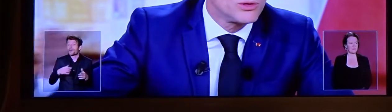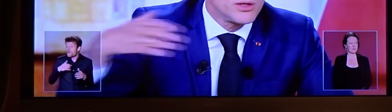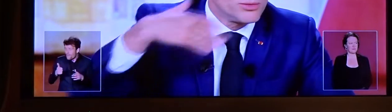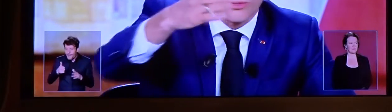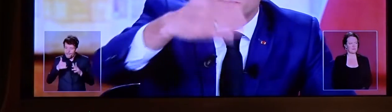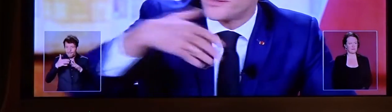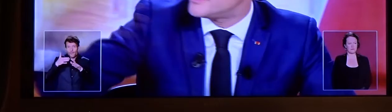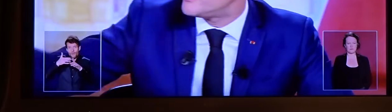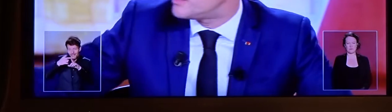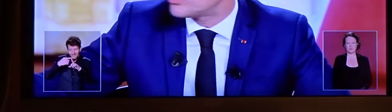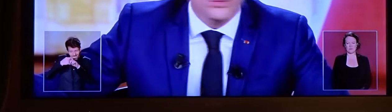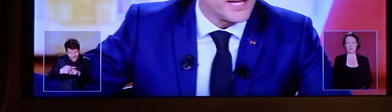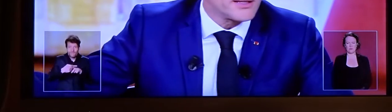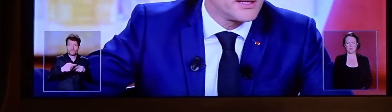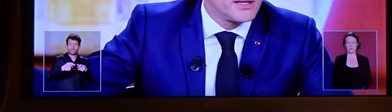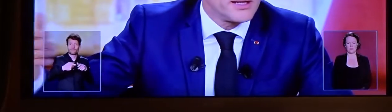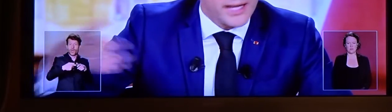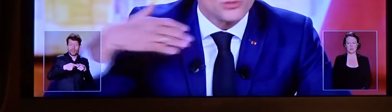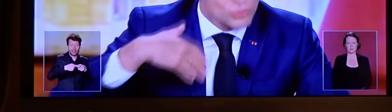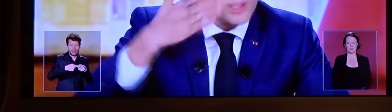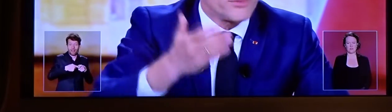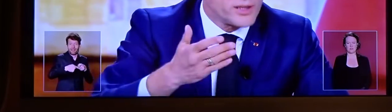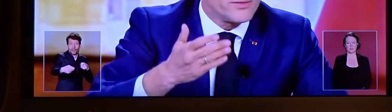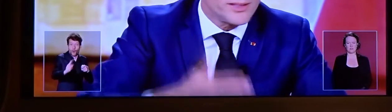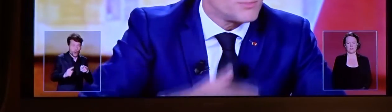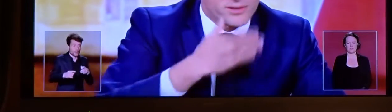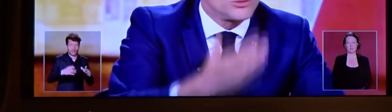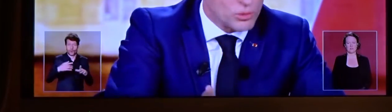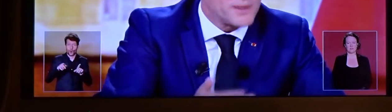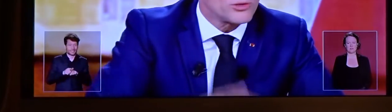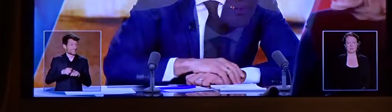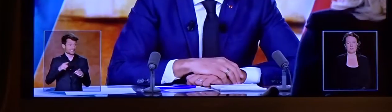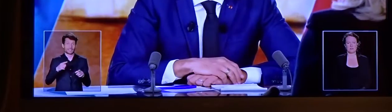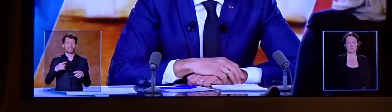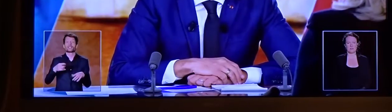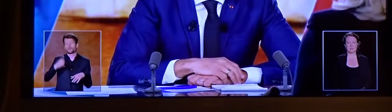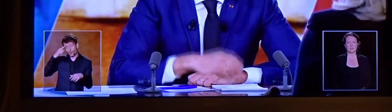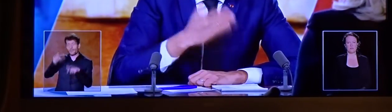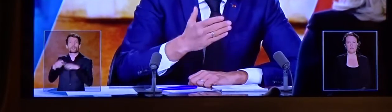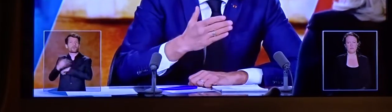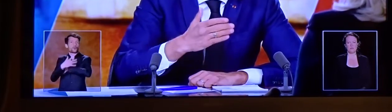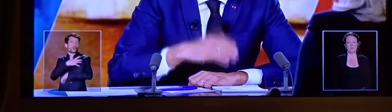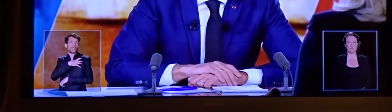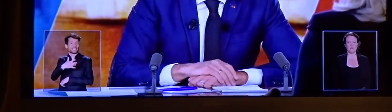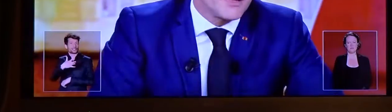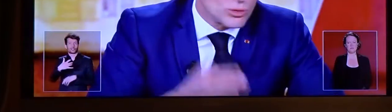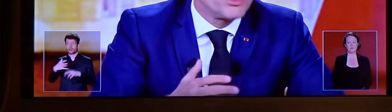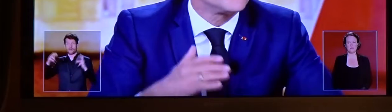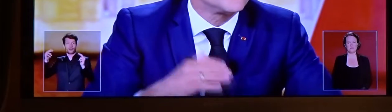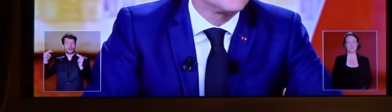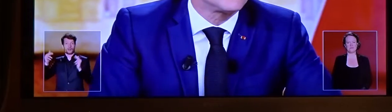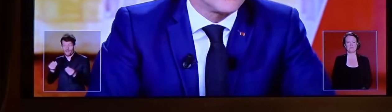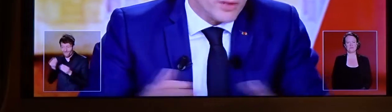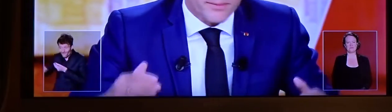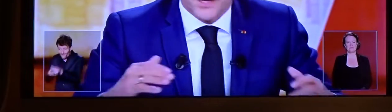du tout, puisque vous baissez la TVA pour nous quatre, elles sont tout à la fois inefficaces parce qu'elles ne seront pas transmises vraiment dans des prix, comme on le sait, mais elles sont